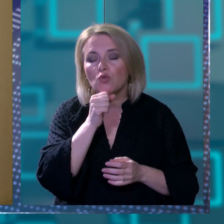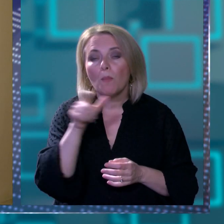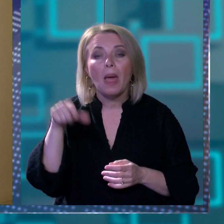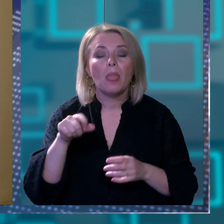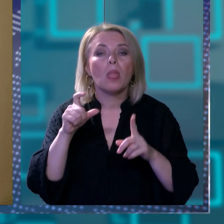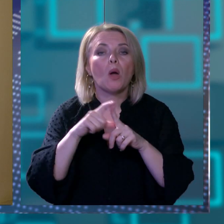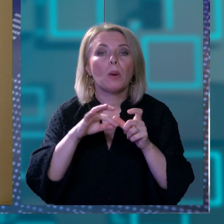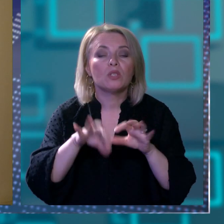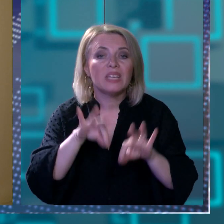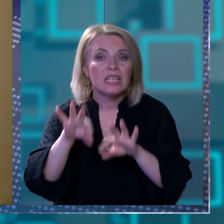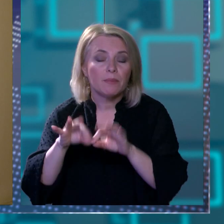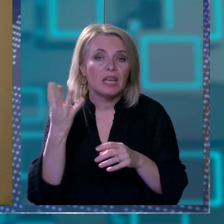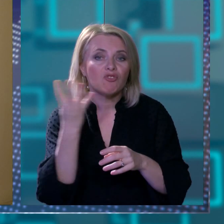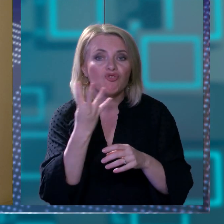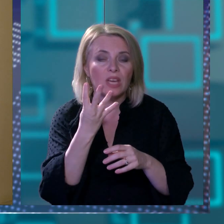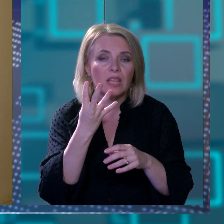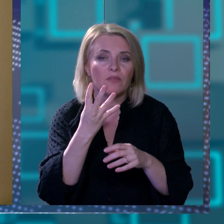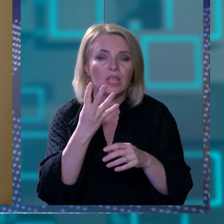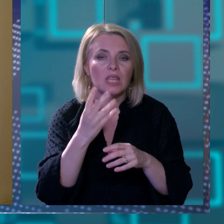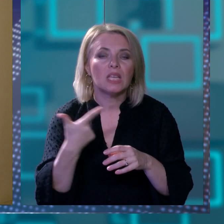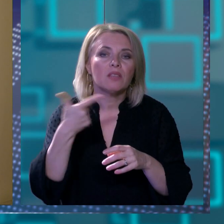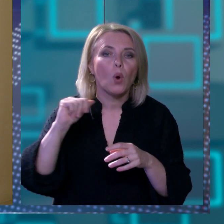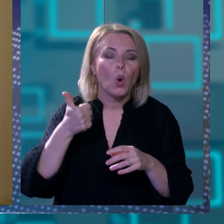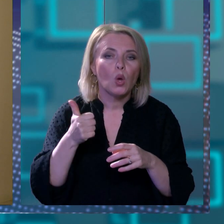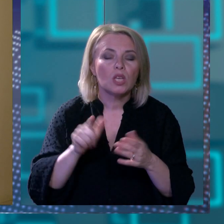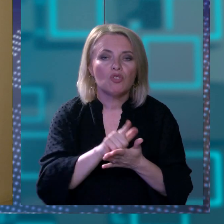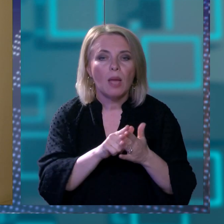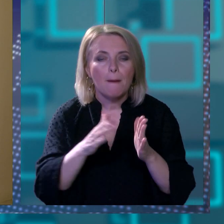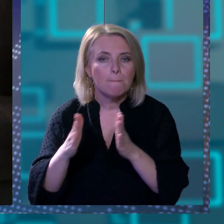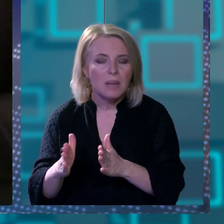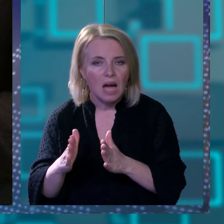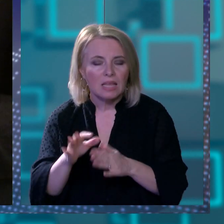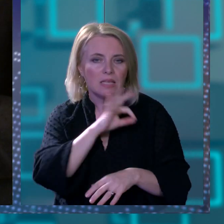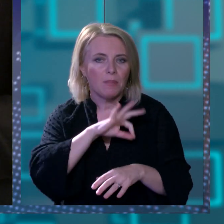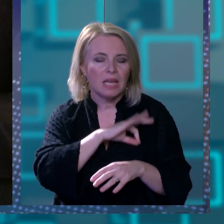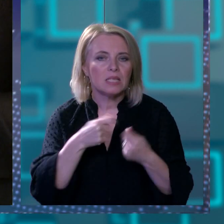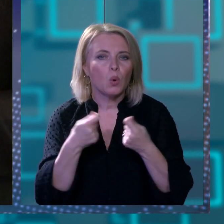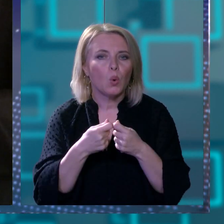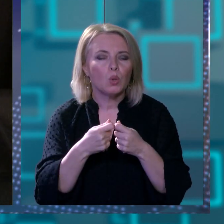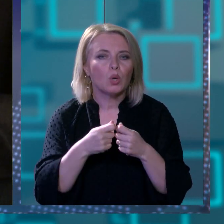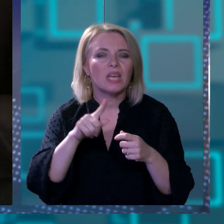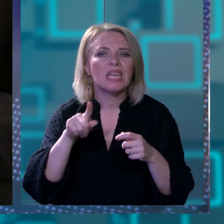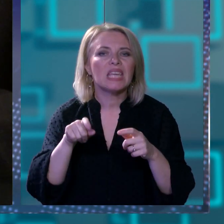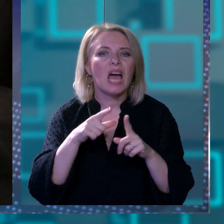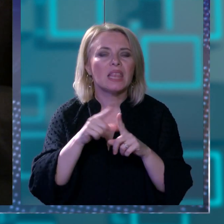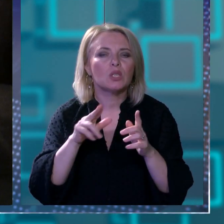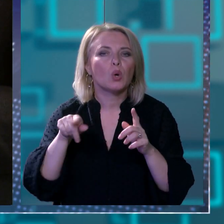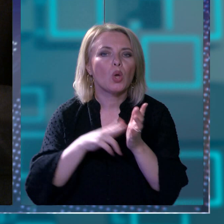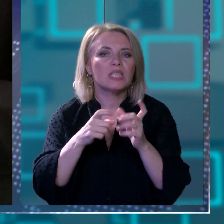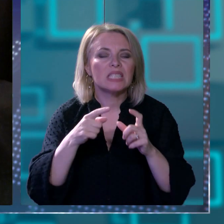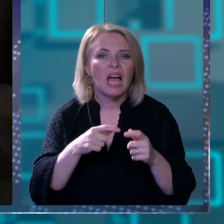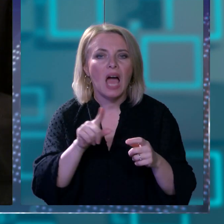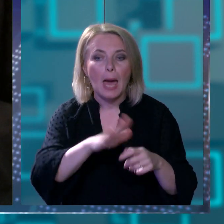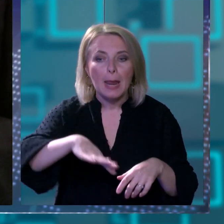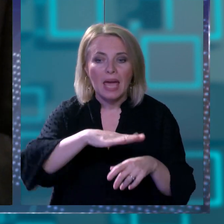Župan Nikola Dobroslavić izabran je na četvrti dvogodišnji mandat za predsjednika udruge Jadransko-Jonska euroregija. Osim izbora upravnih tijela